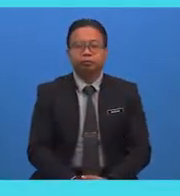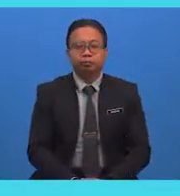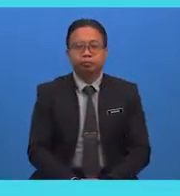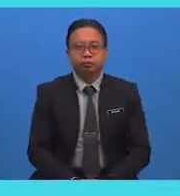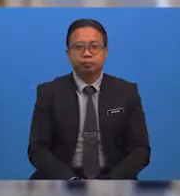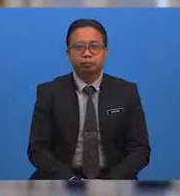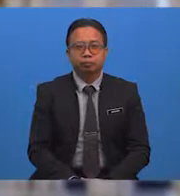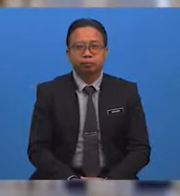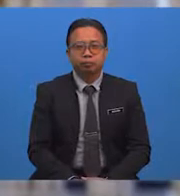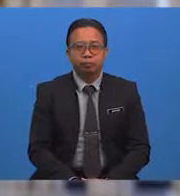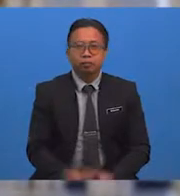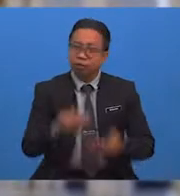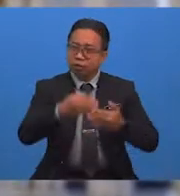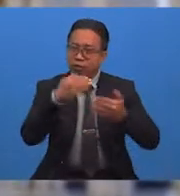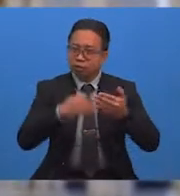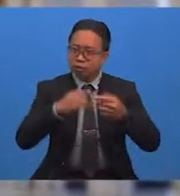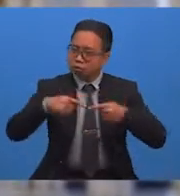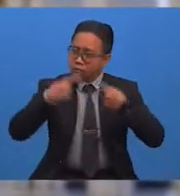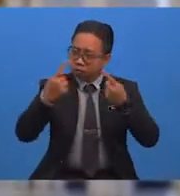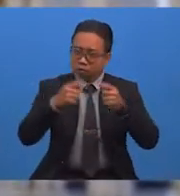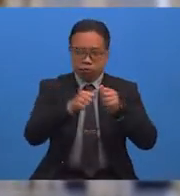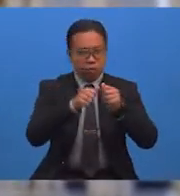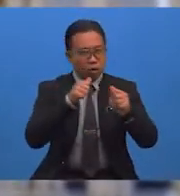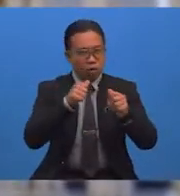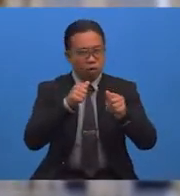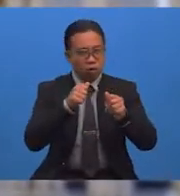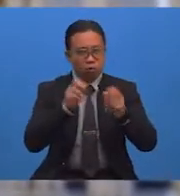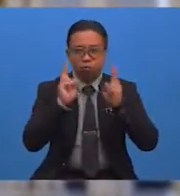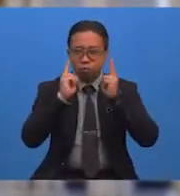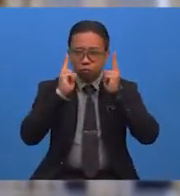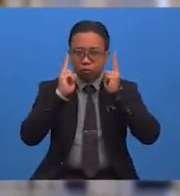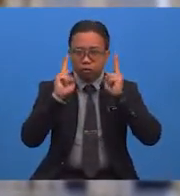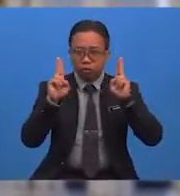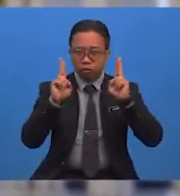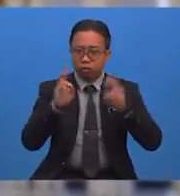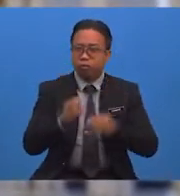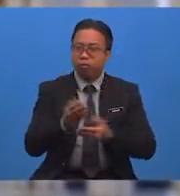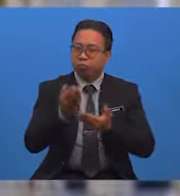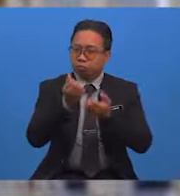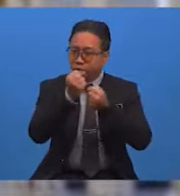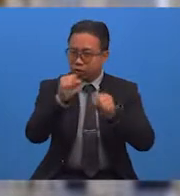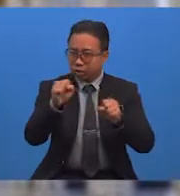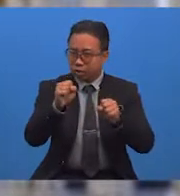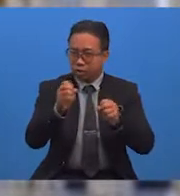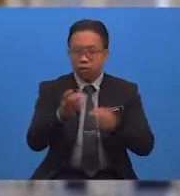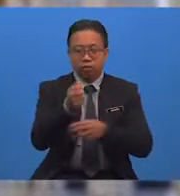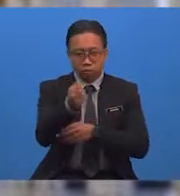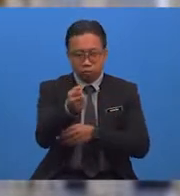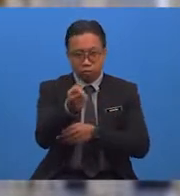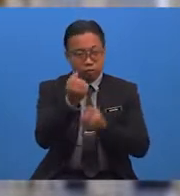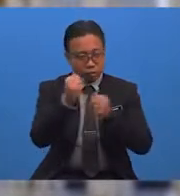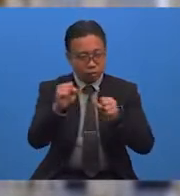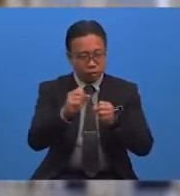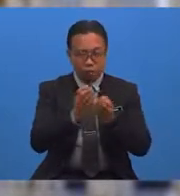Al-Quran. Sebelum kita pergi lebih jauh, Ustazah minta murid-murid sediakan dahulu buku tulis